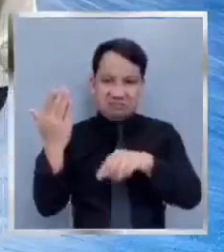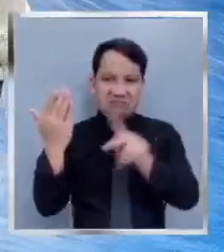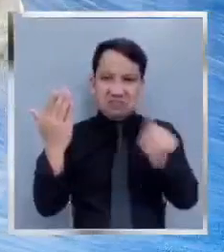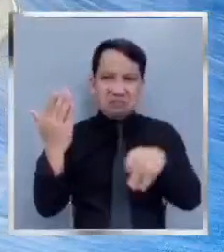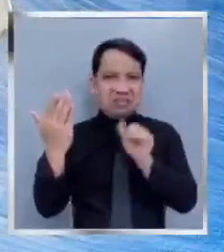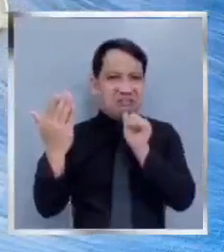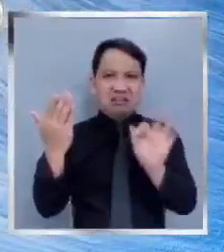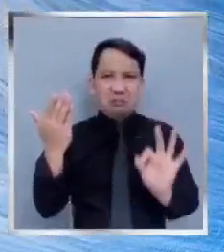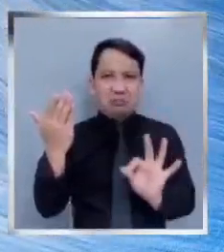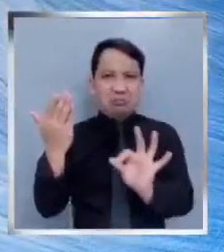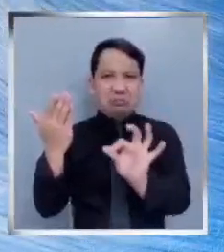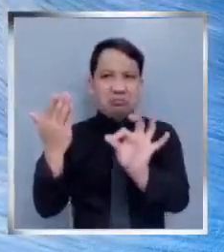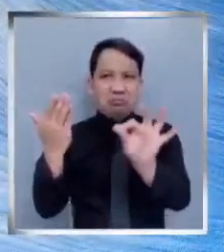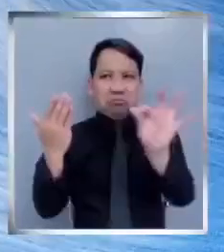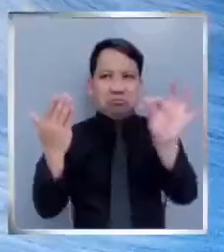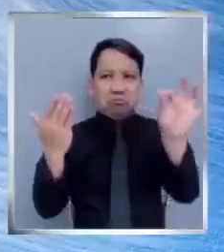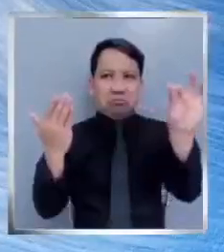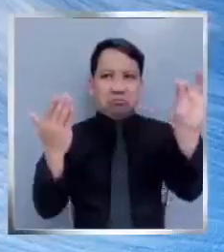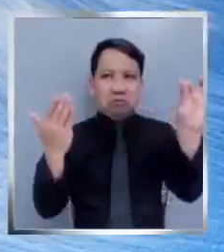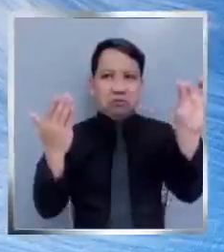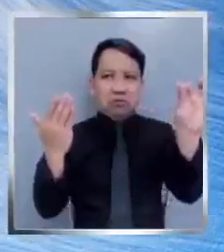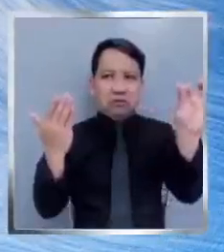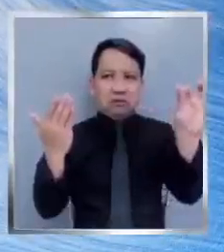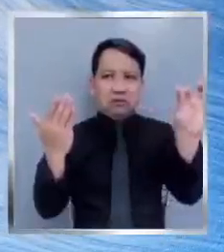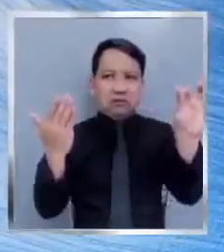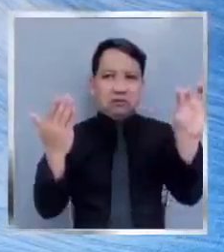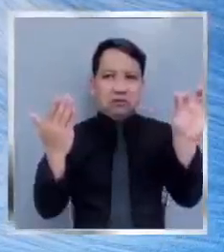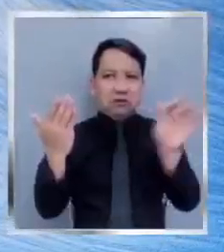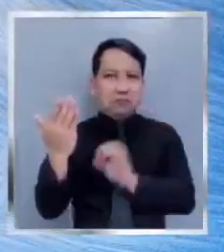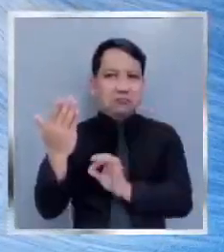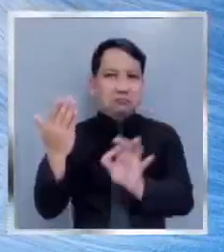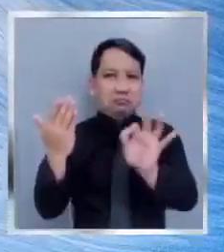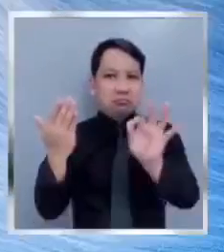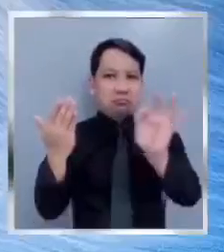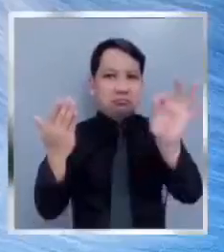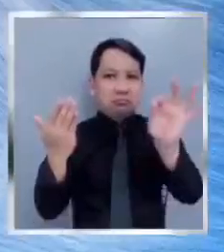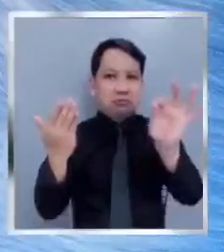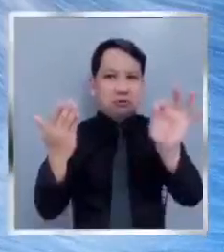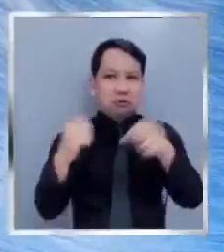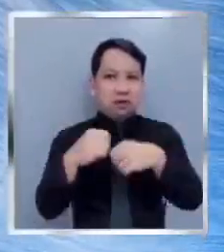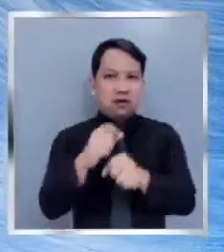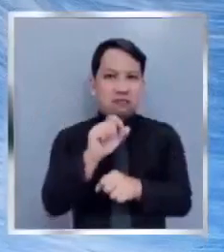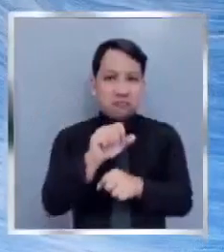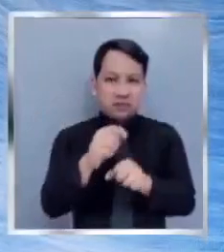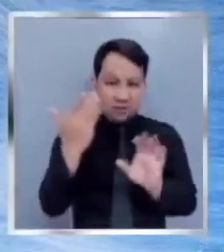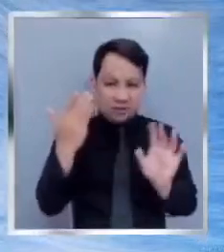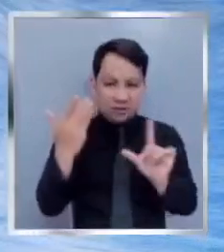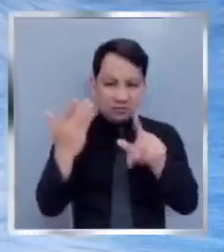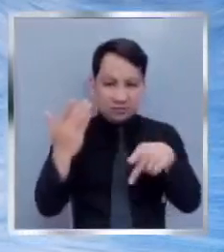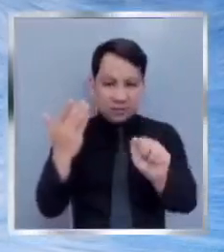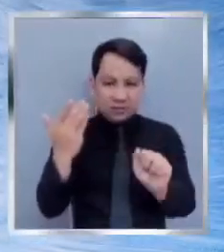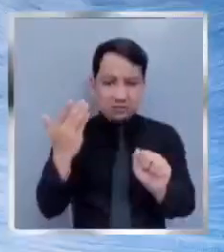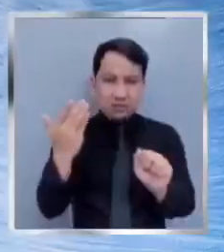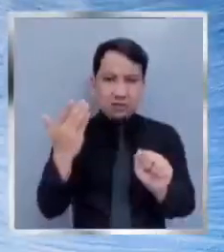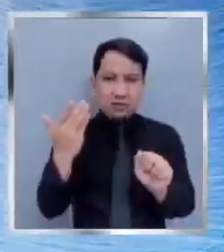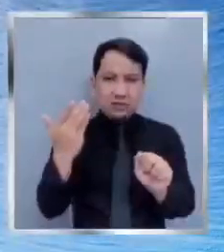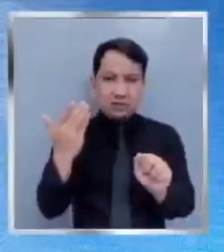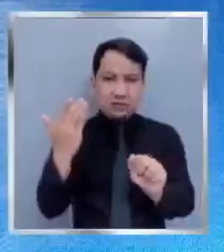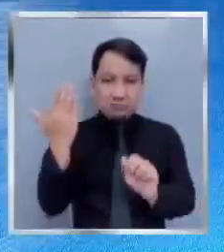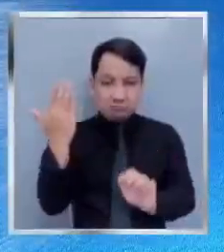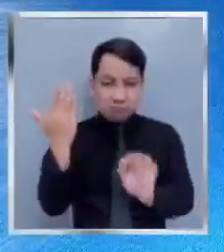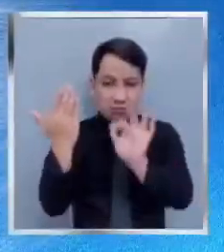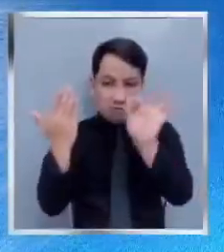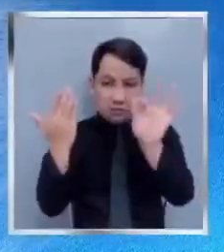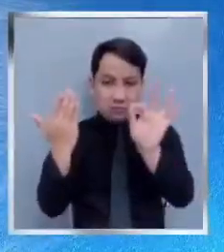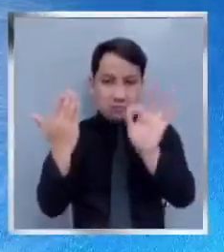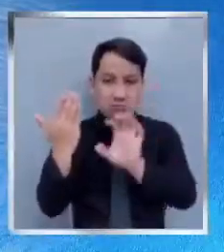responsibility. At makikita nyo, kahit hindi pumasok, posibleng may mabuo pang isang low pressure area. At dito yan, sa may east naman